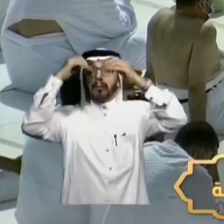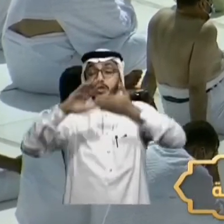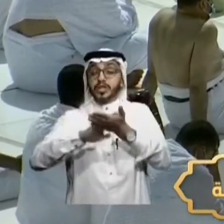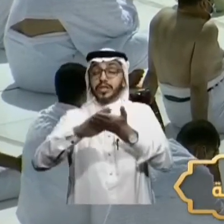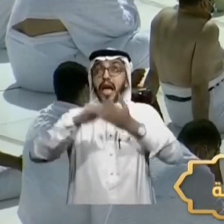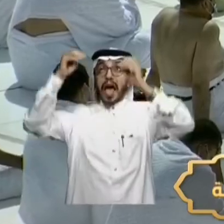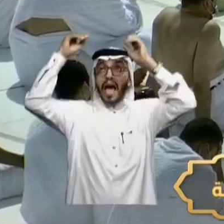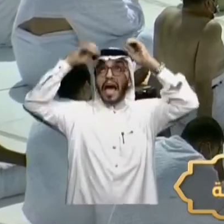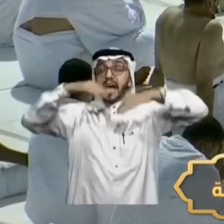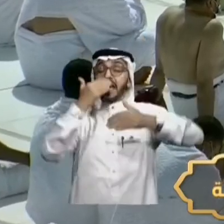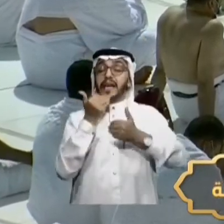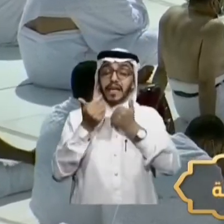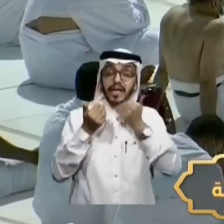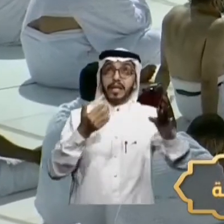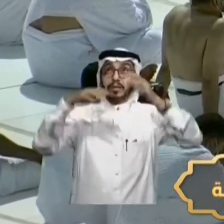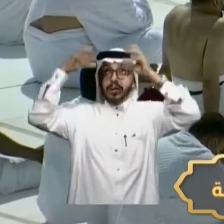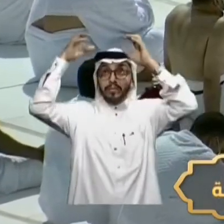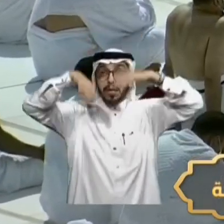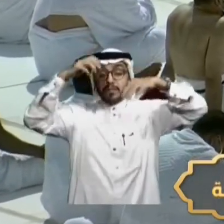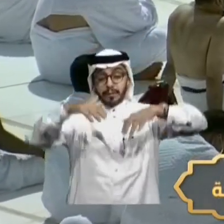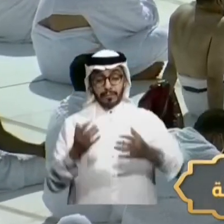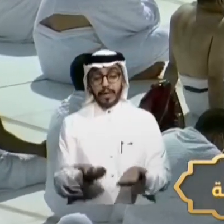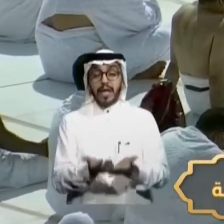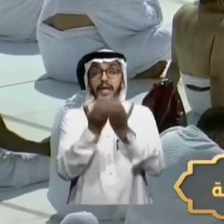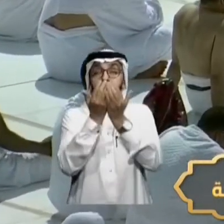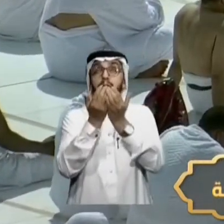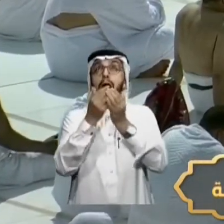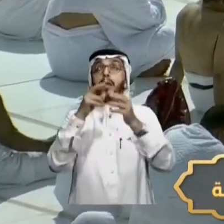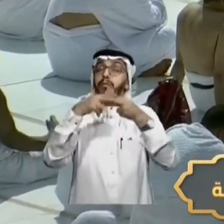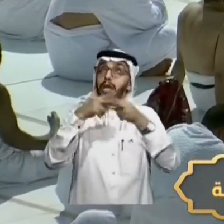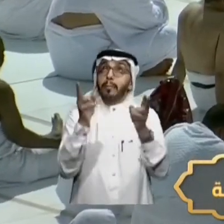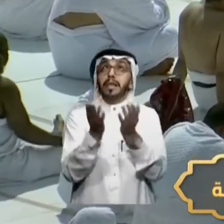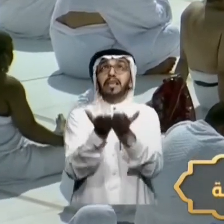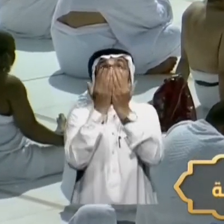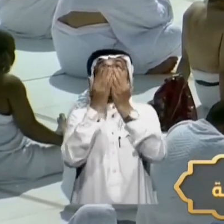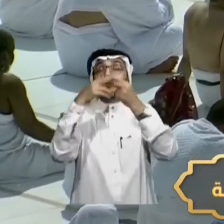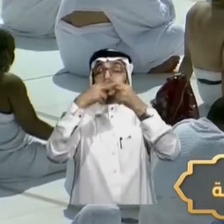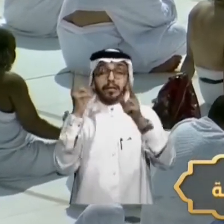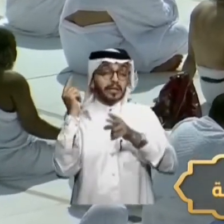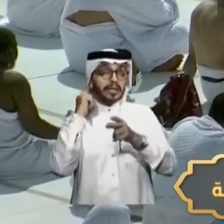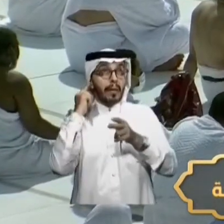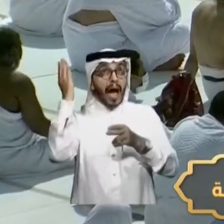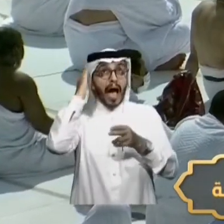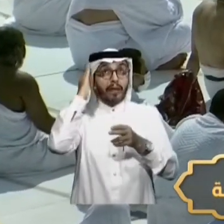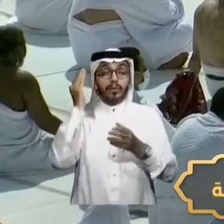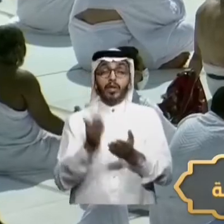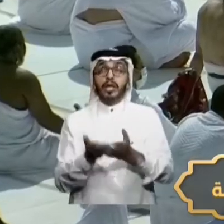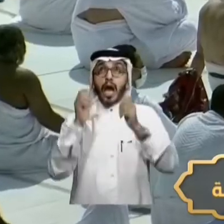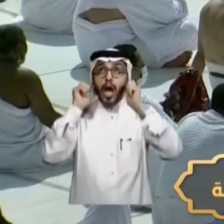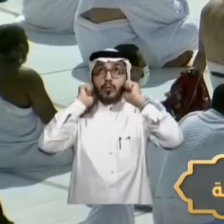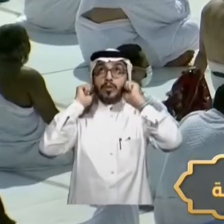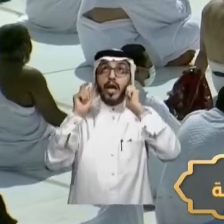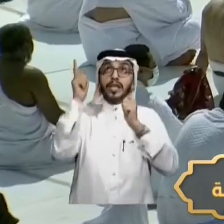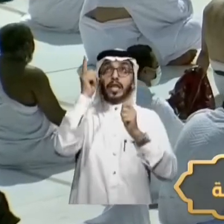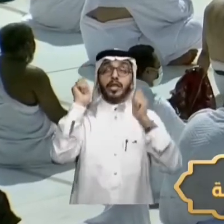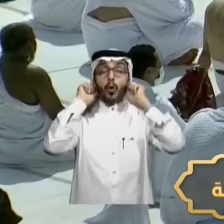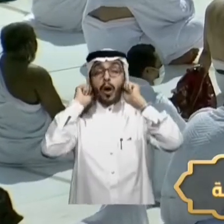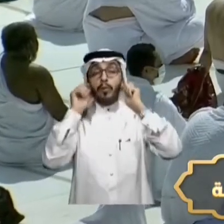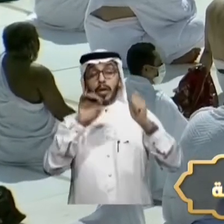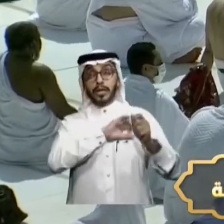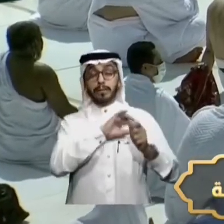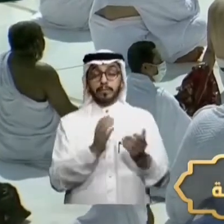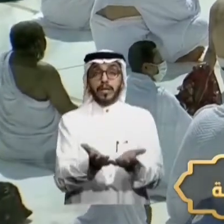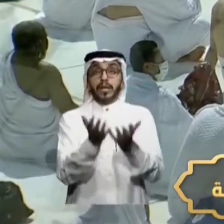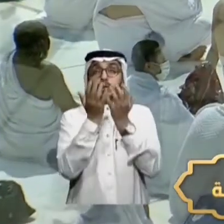بالخيرات والأمطار والغيث العميم. ربنا تقبَّل منا إنك أنت السميع العليم، وتُب علينا إنك أنت